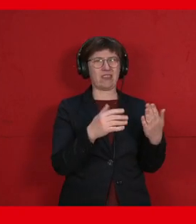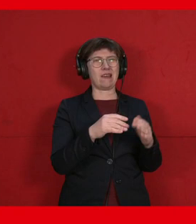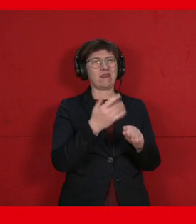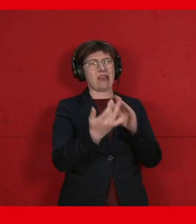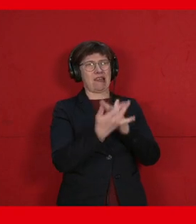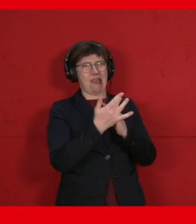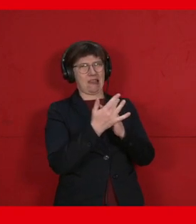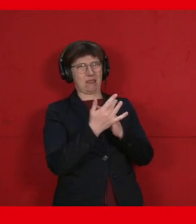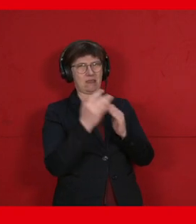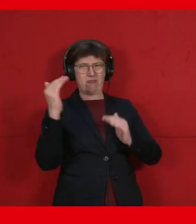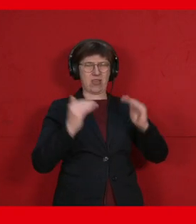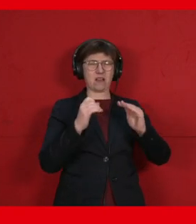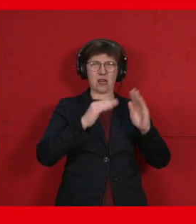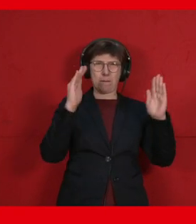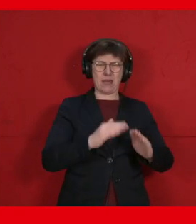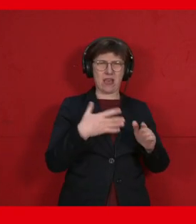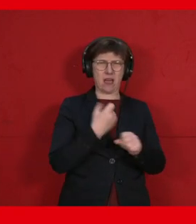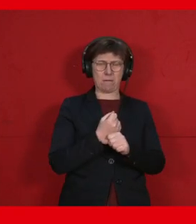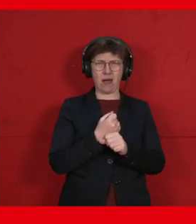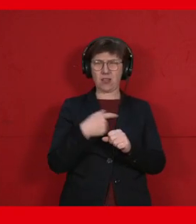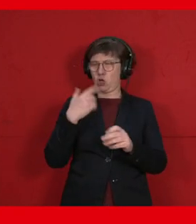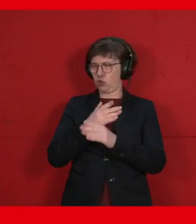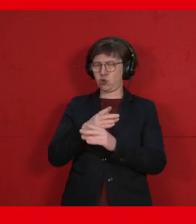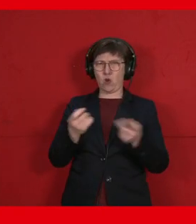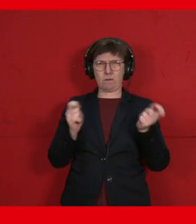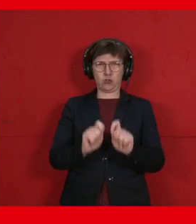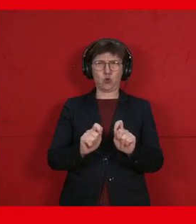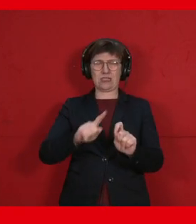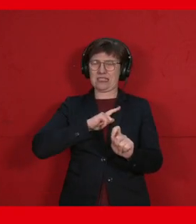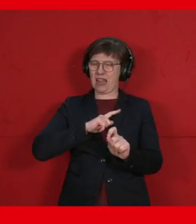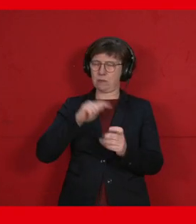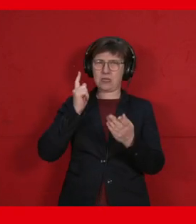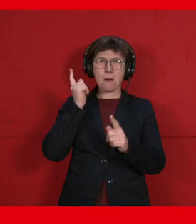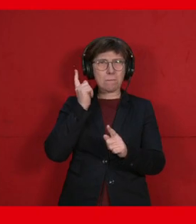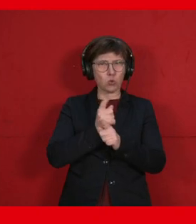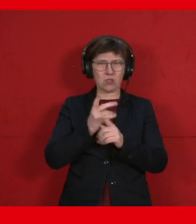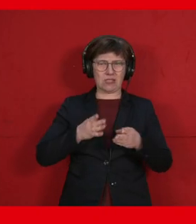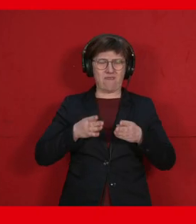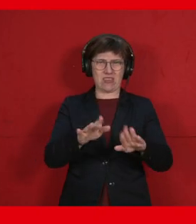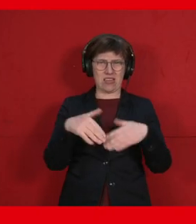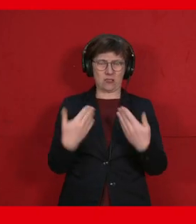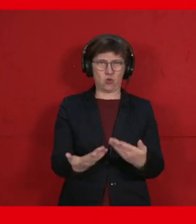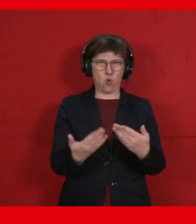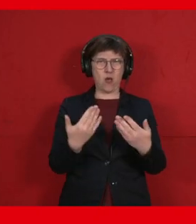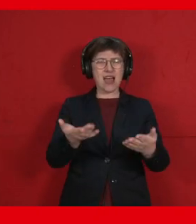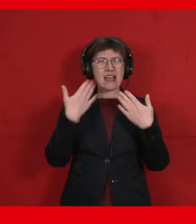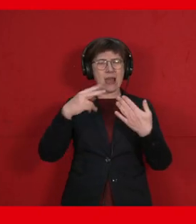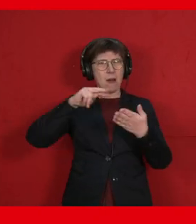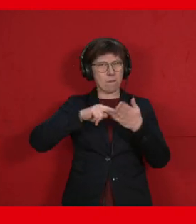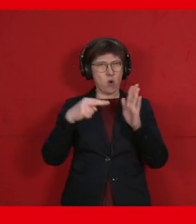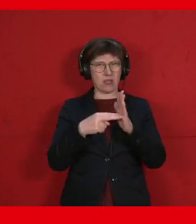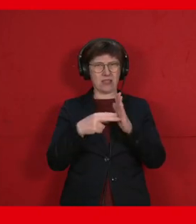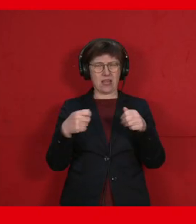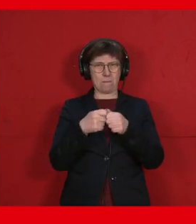Gegengeschäft haben, um sie praktisch zu verbilligen. Das haben wir schon beschlossen. Da habe ich sehr darauf bestanden, dass wir diesen Weg gehen im Rahmen der Klimapolitik